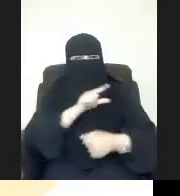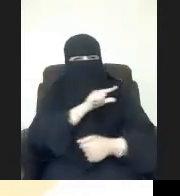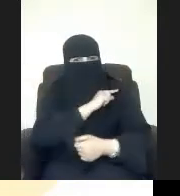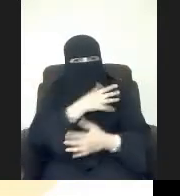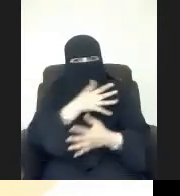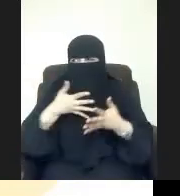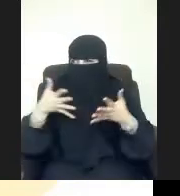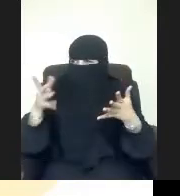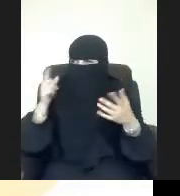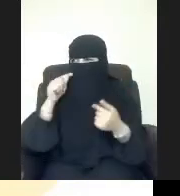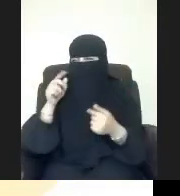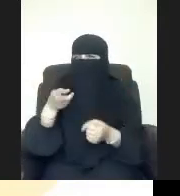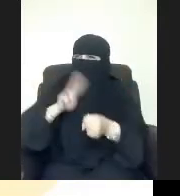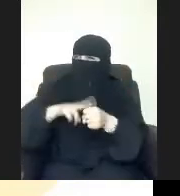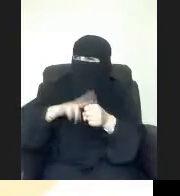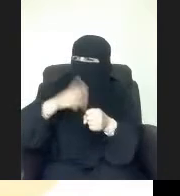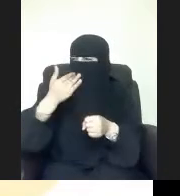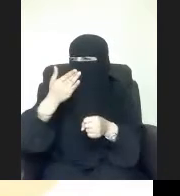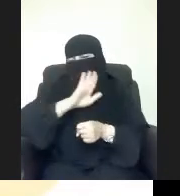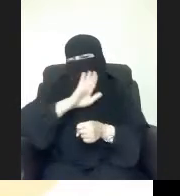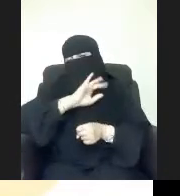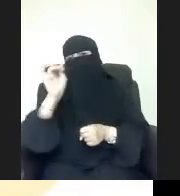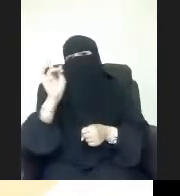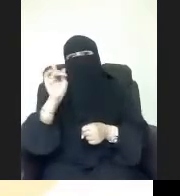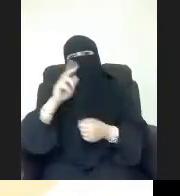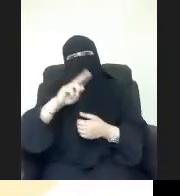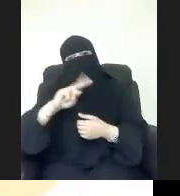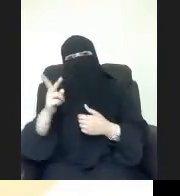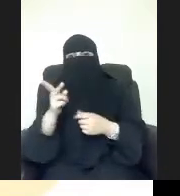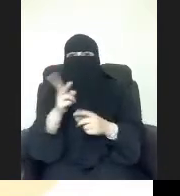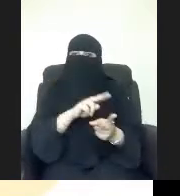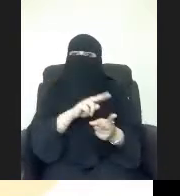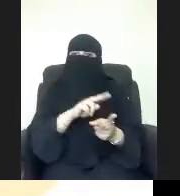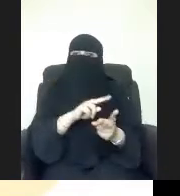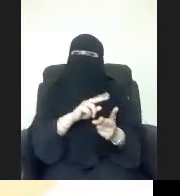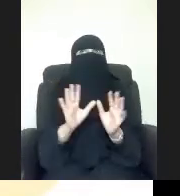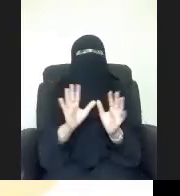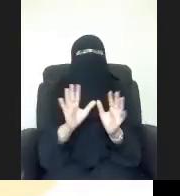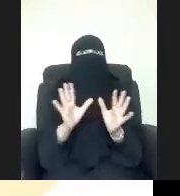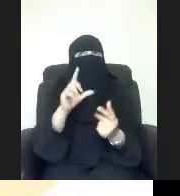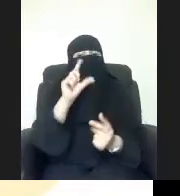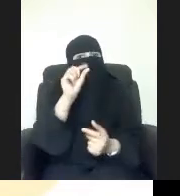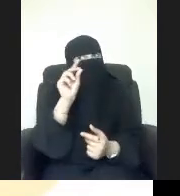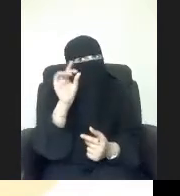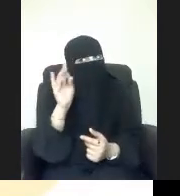يتيح للطلاب التمايز مثل ما ذكر البروف بدر قبل قليل،